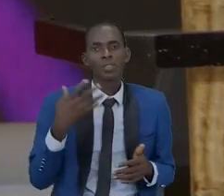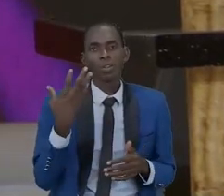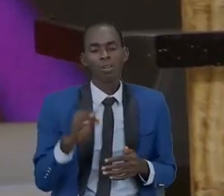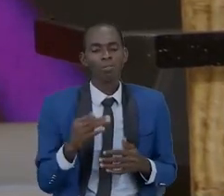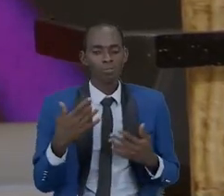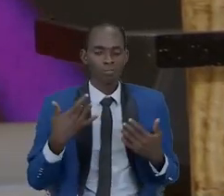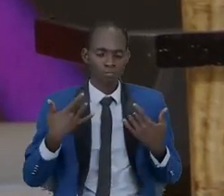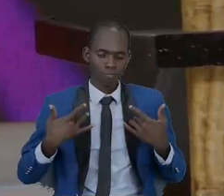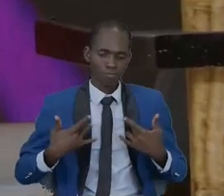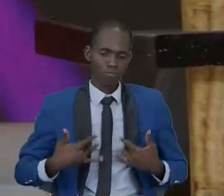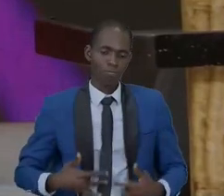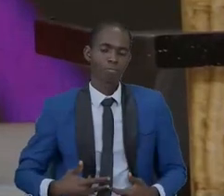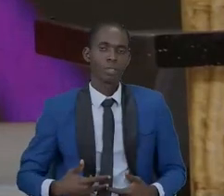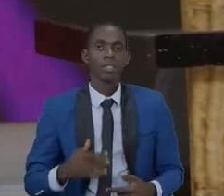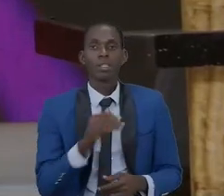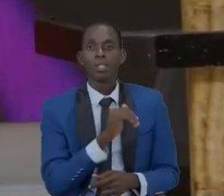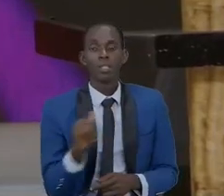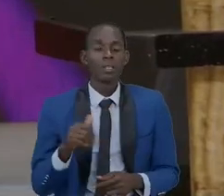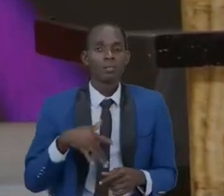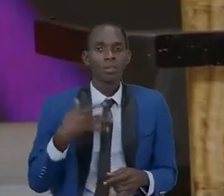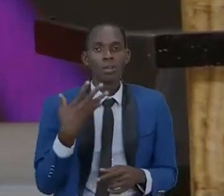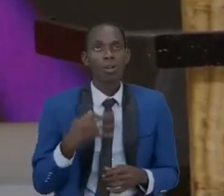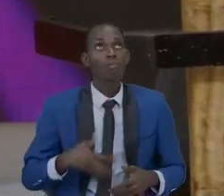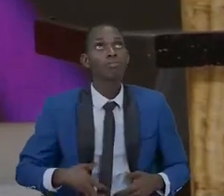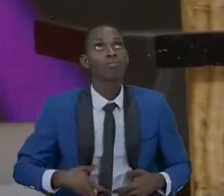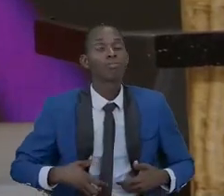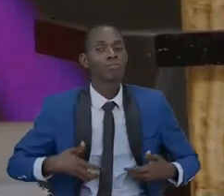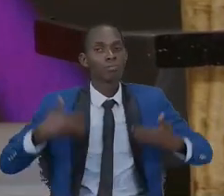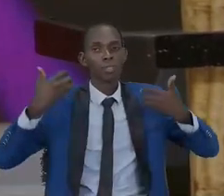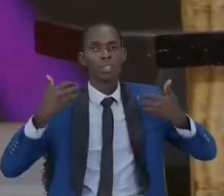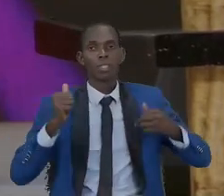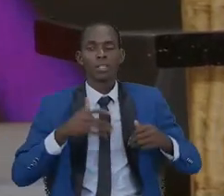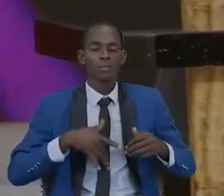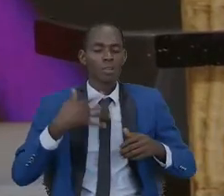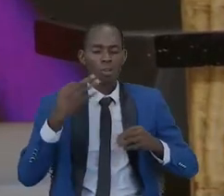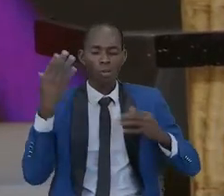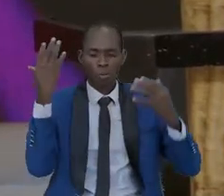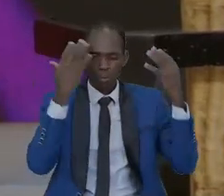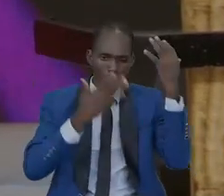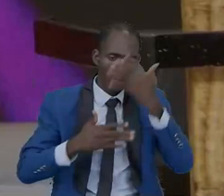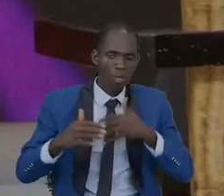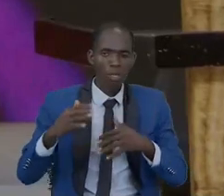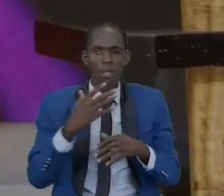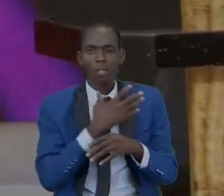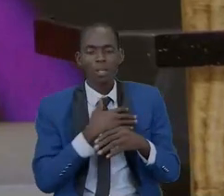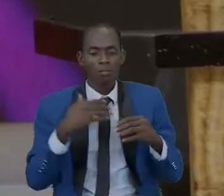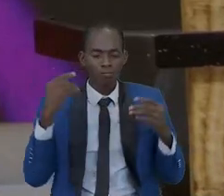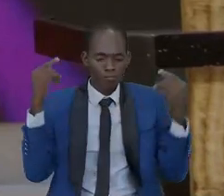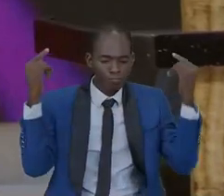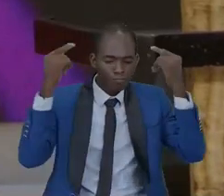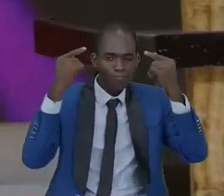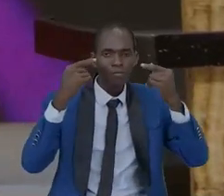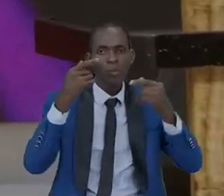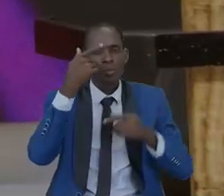un sentiment de la colère un sentiment de l'inquiétude de l'anxiété juste parce que vous